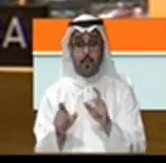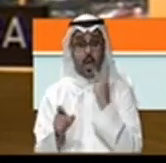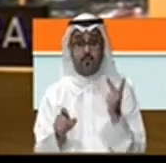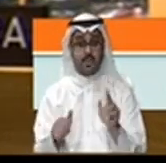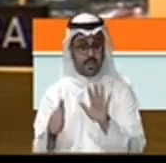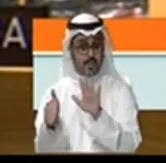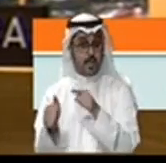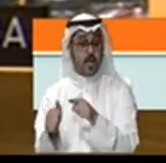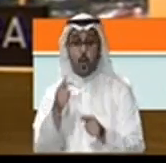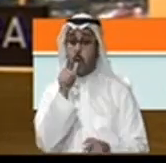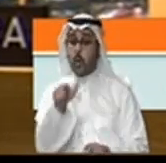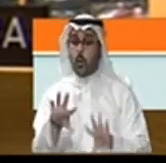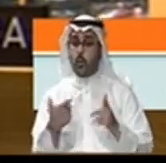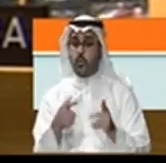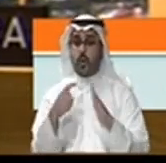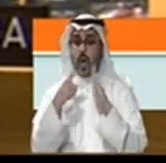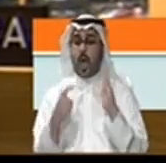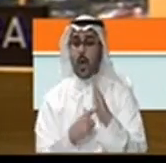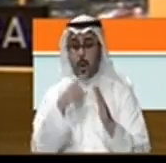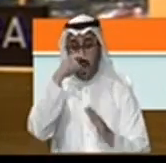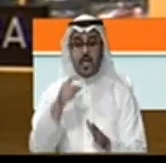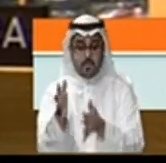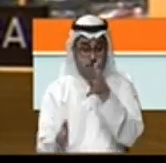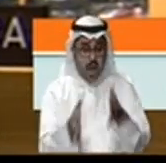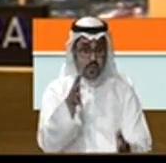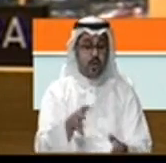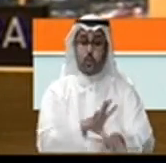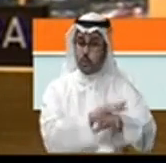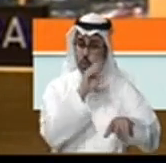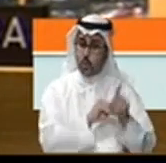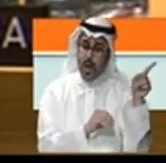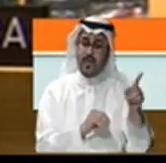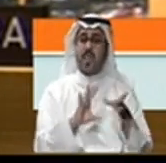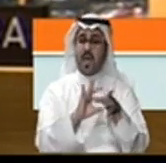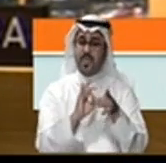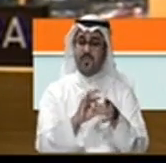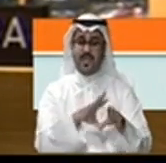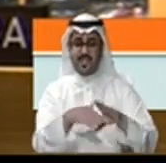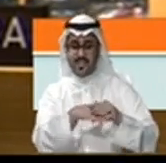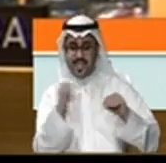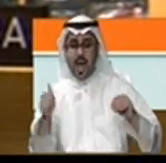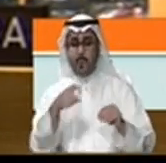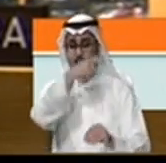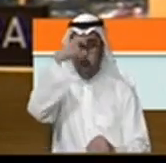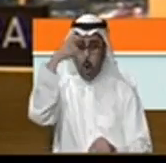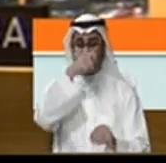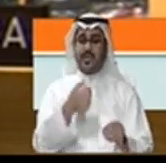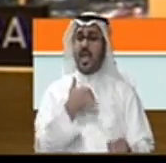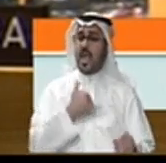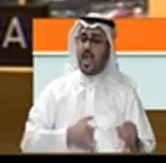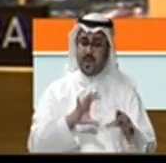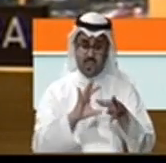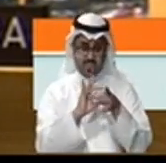2216، بل إنهم ما زالوا يماطلون في تنفيذ اتفاقية ستوكهولم حول الانسحاب من الحديدة، وهي الاتفاقية